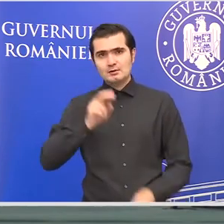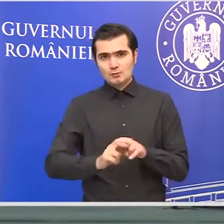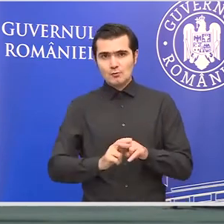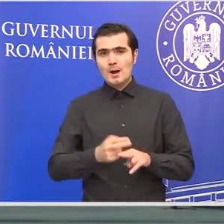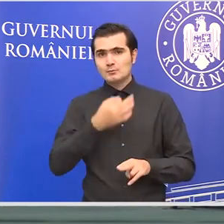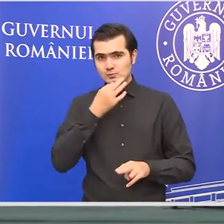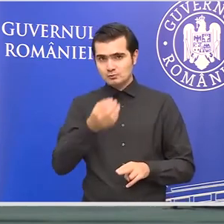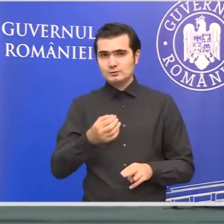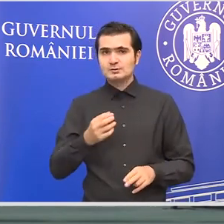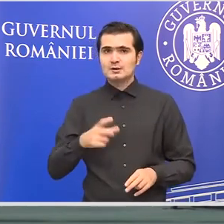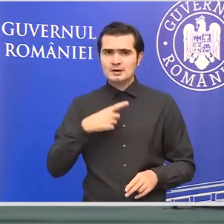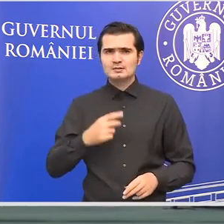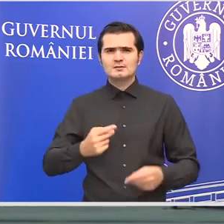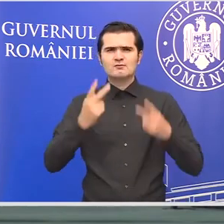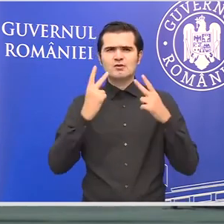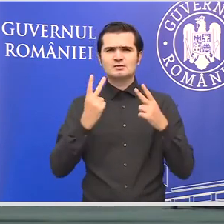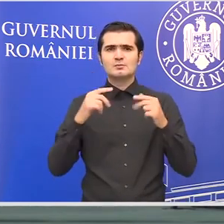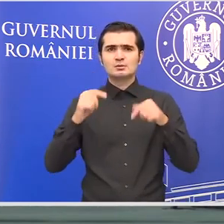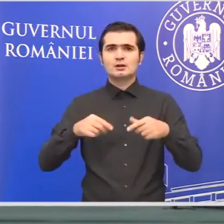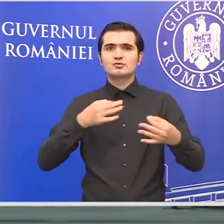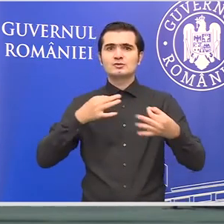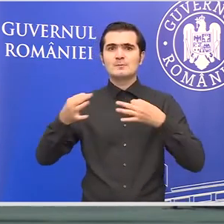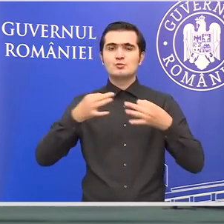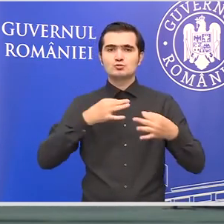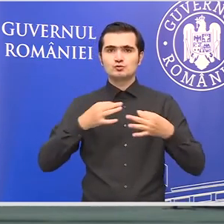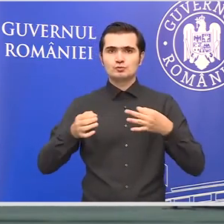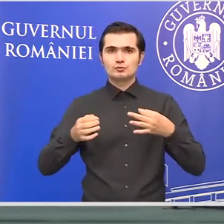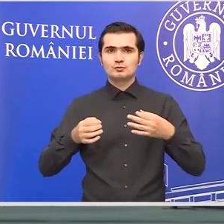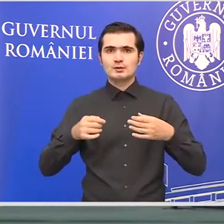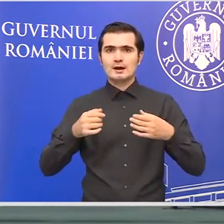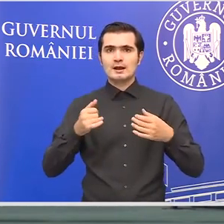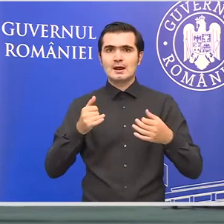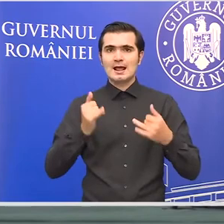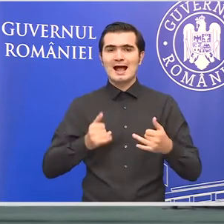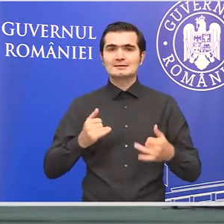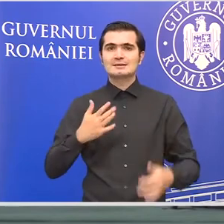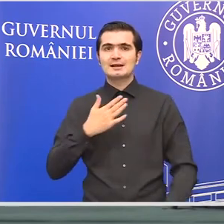menționat deja, este foarte important ca aceste măsuri pe care astăzi le avem